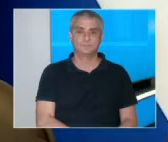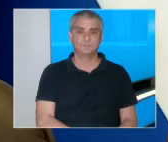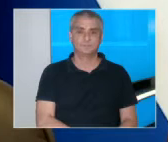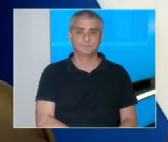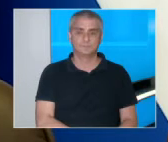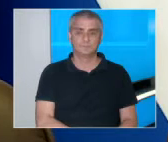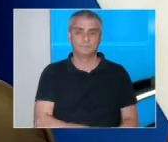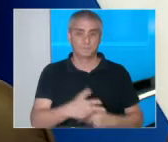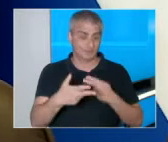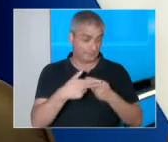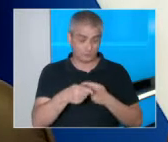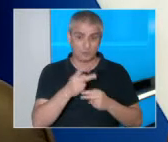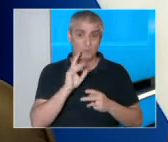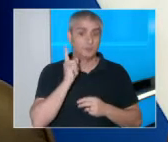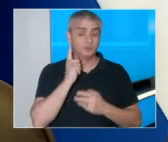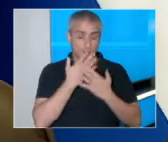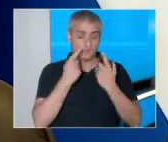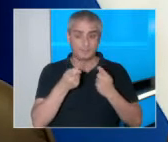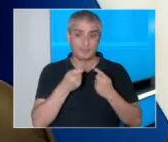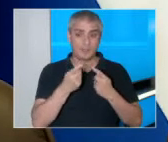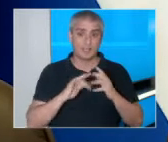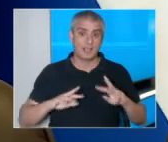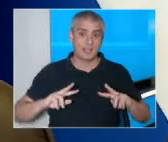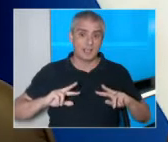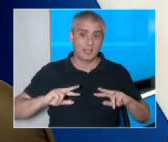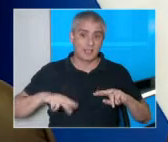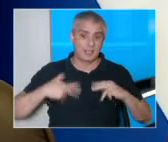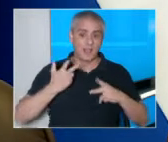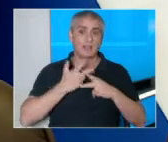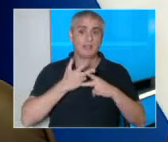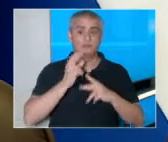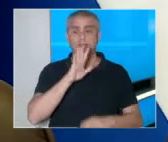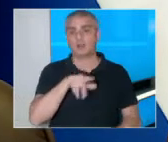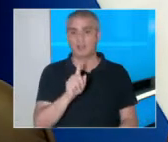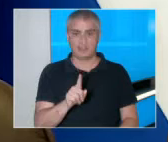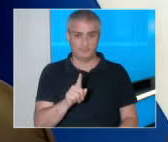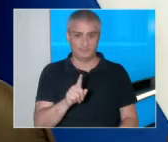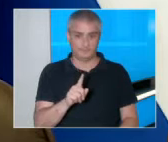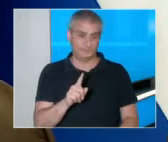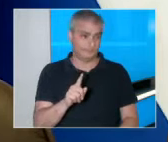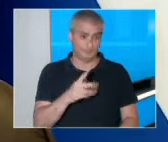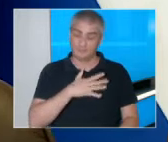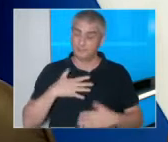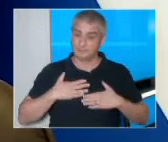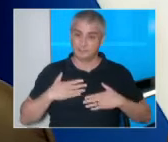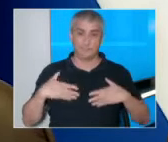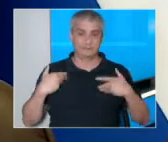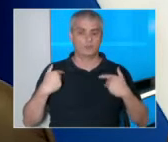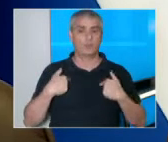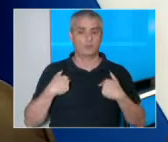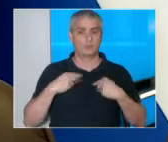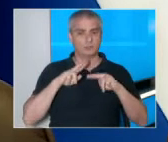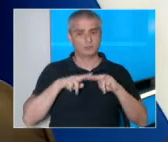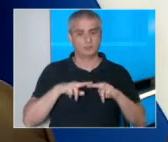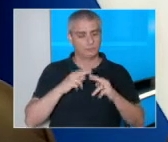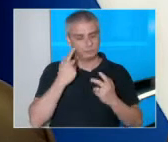הוא בפתחו של מה שמסתמן כגל תחלואה של ילדים. לשמחתנו, אנחנו נשארנו